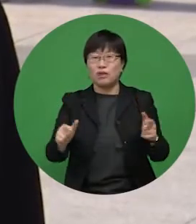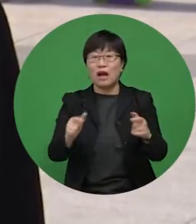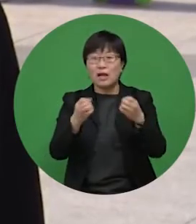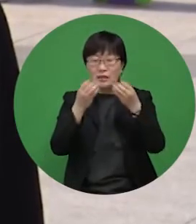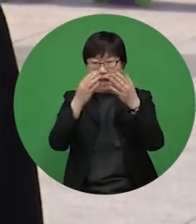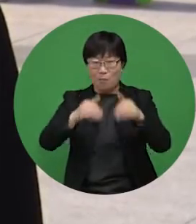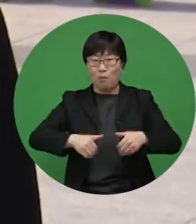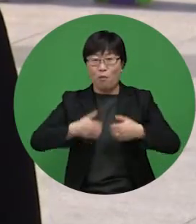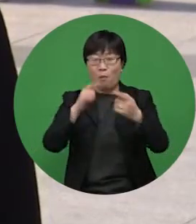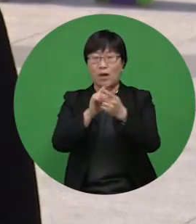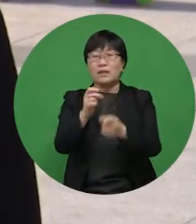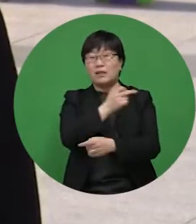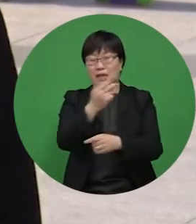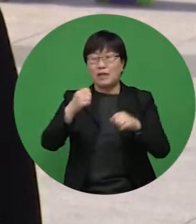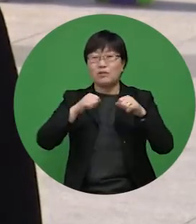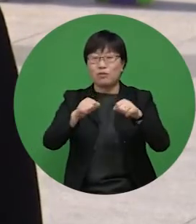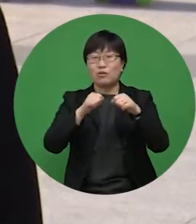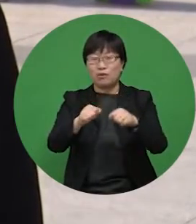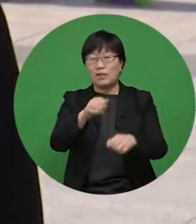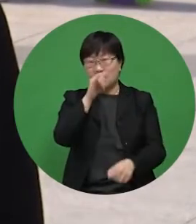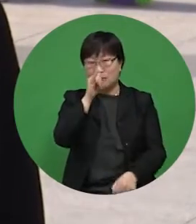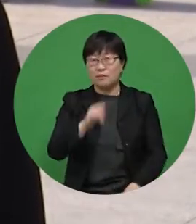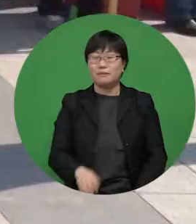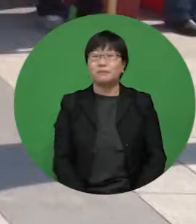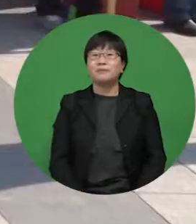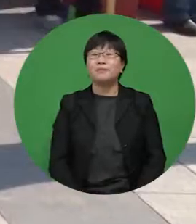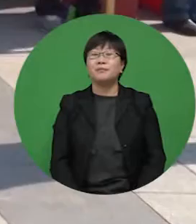새 봄맞이 대청소를 진행했습니다.